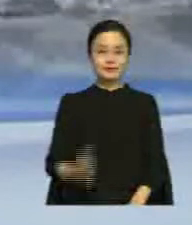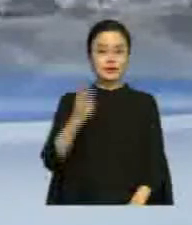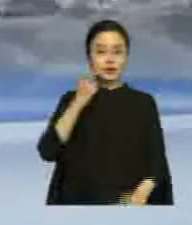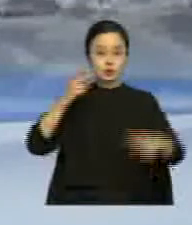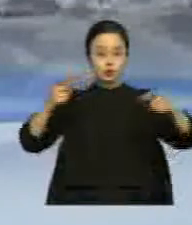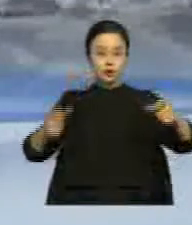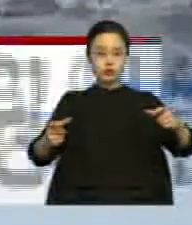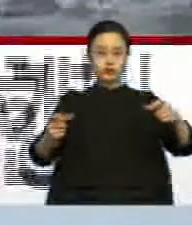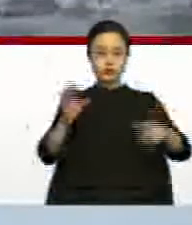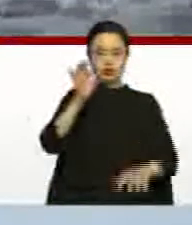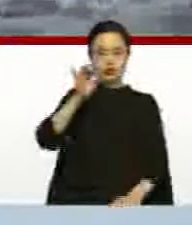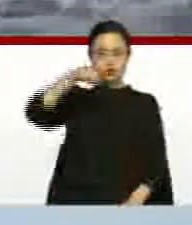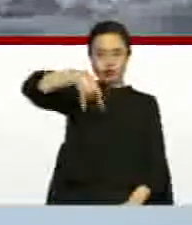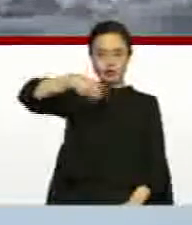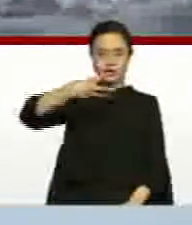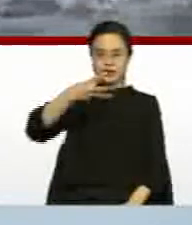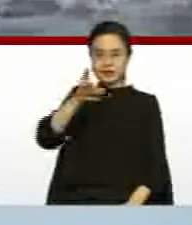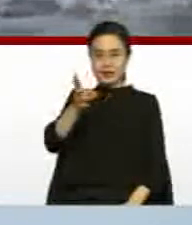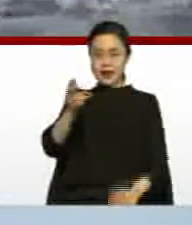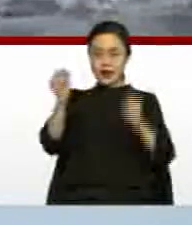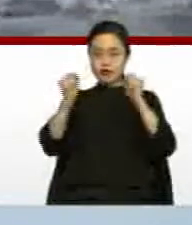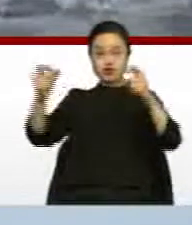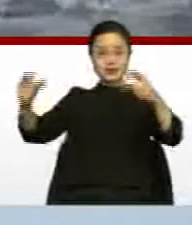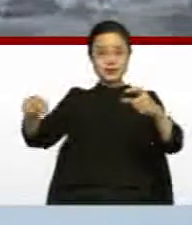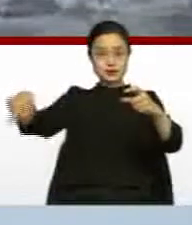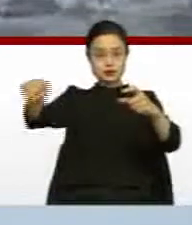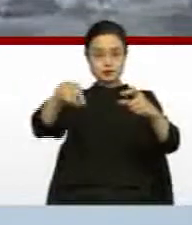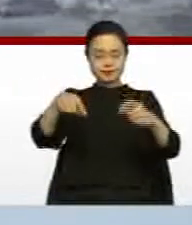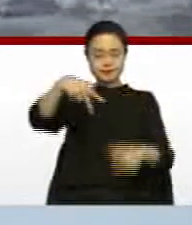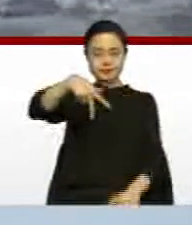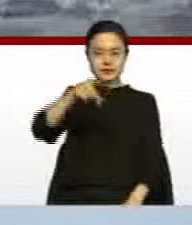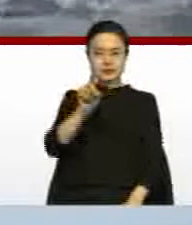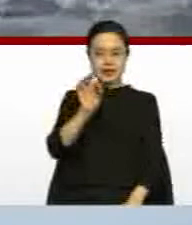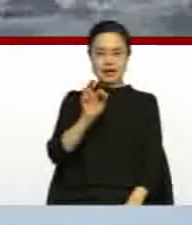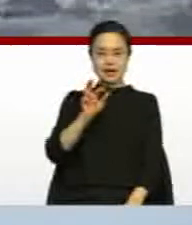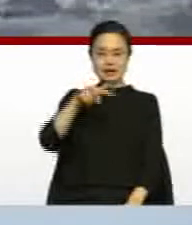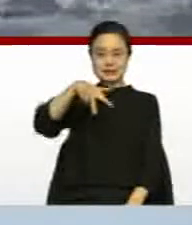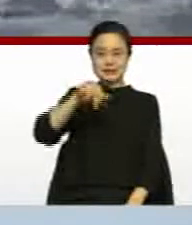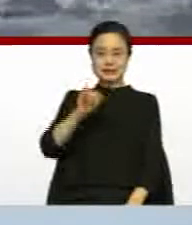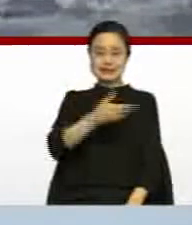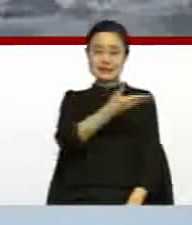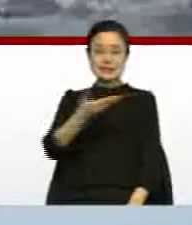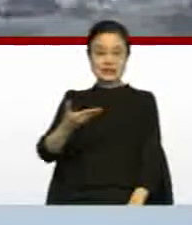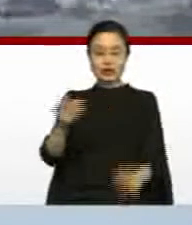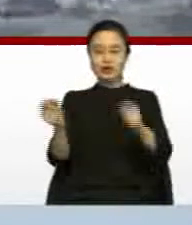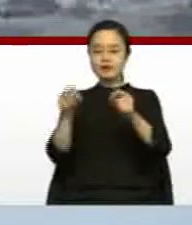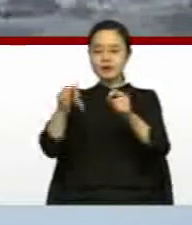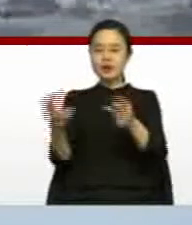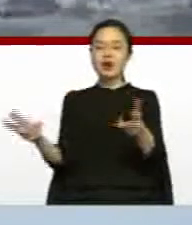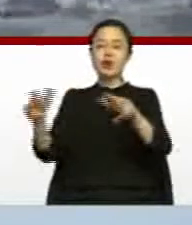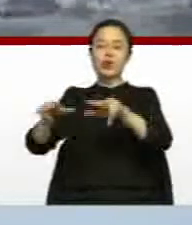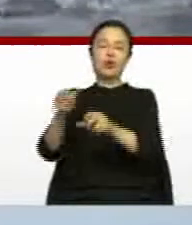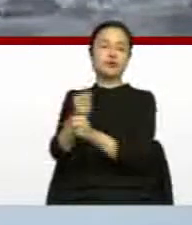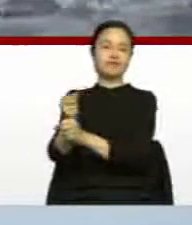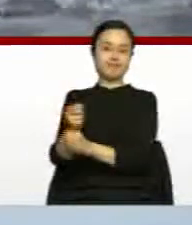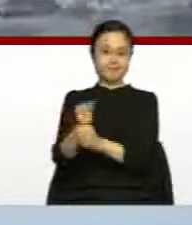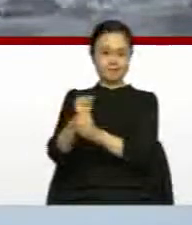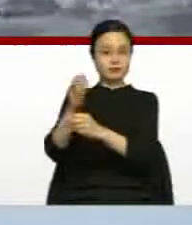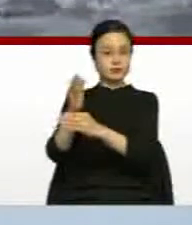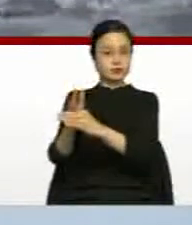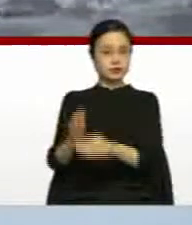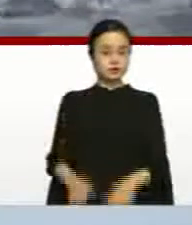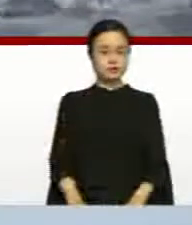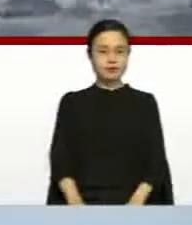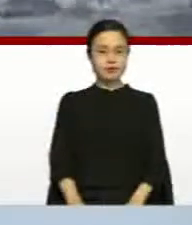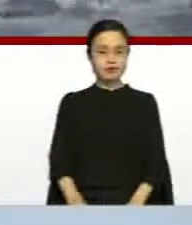현재 송파구 북위례 지역에 장지천 수변공원이 조성되고 있습니다. 여러 차례 주민설명회도 진행되고 있는데